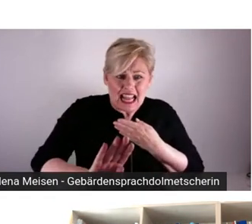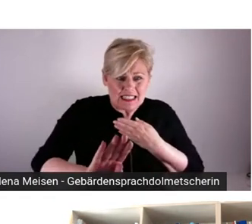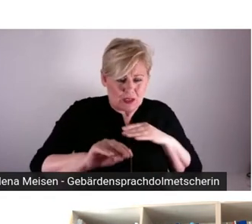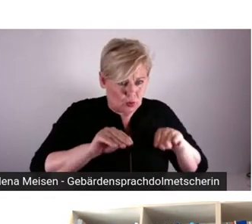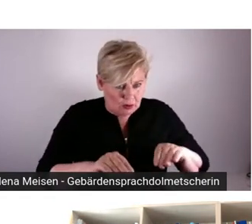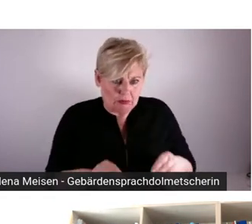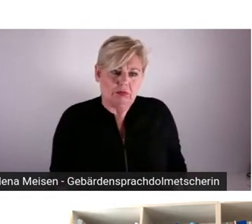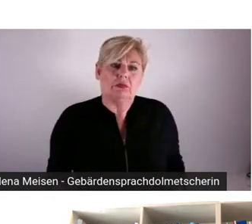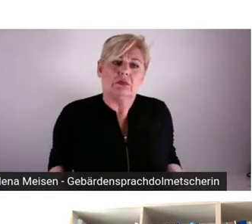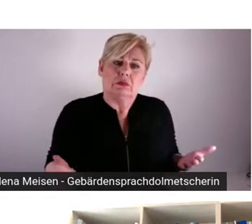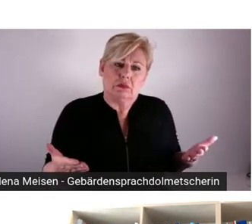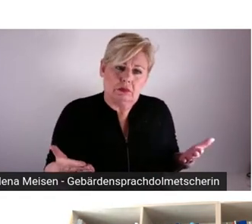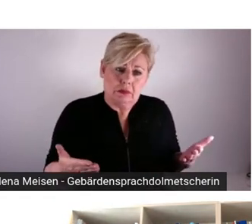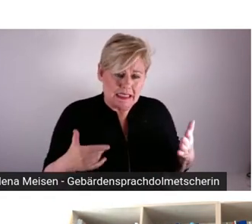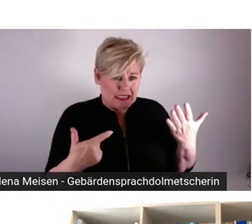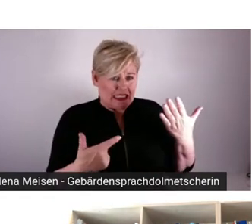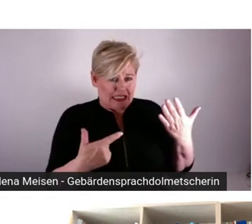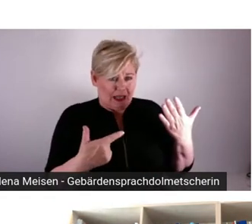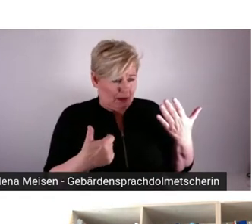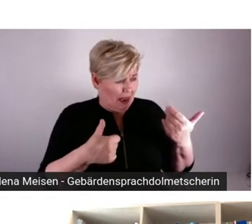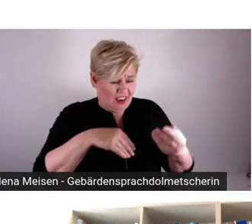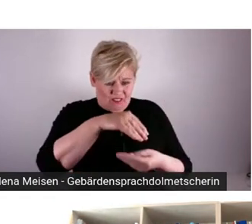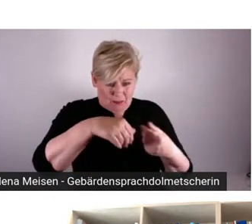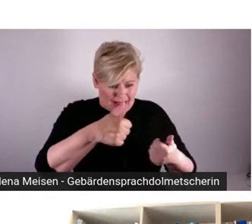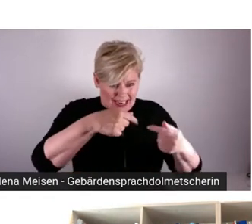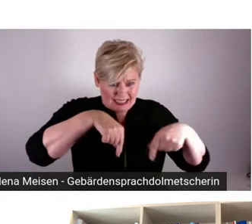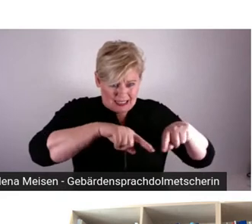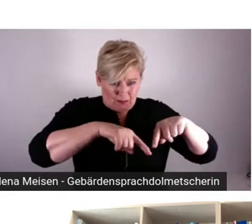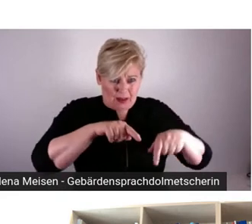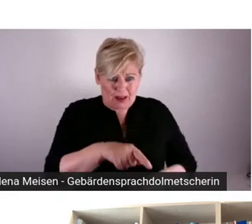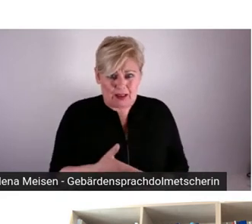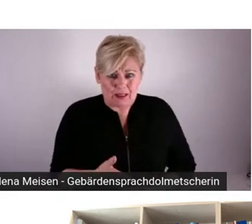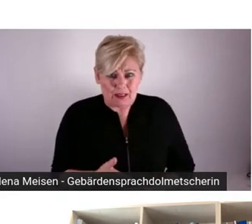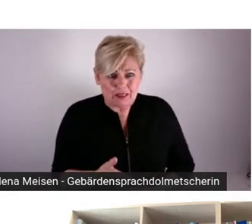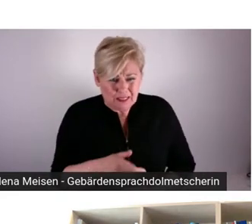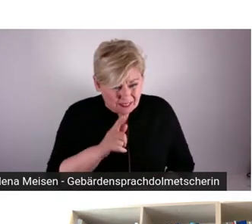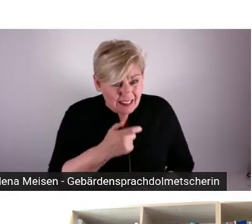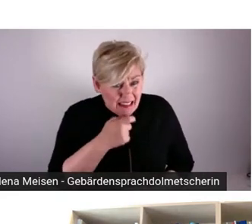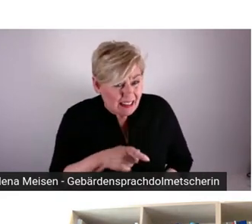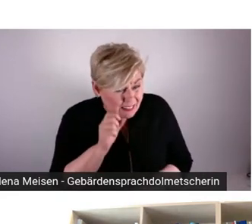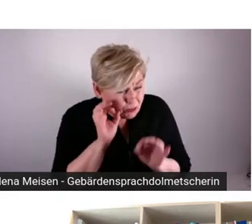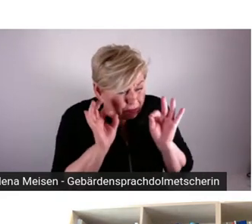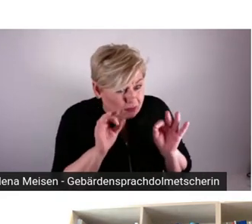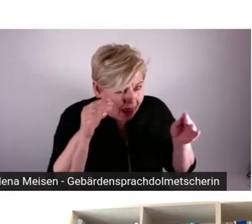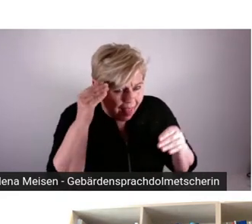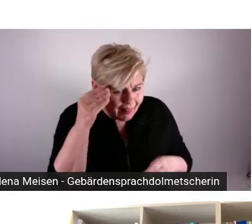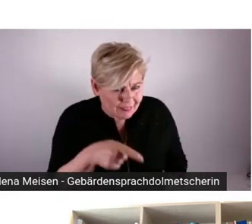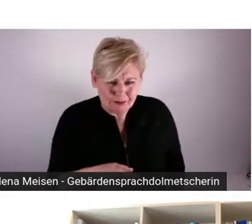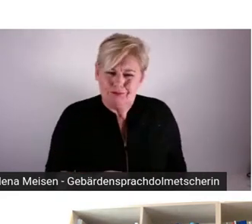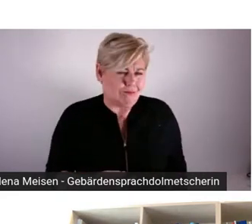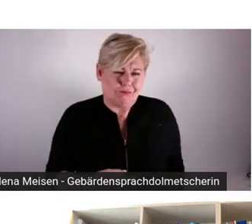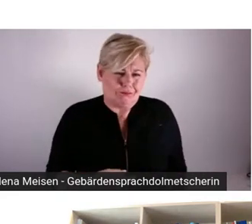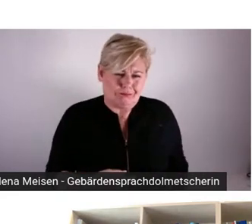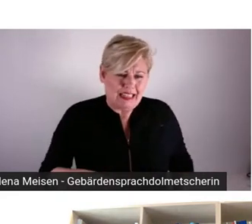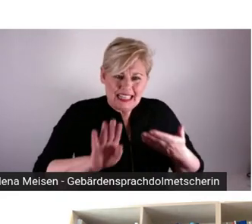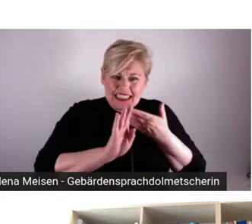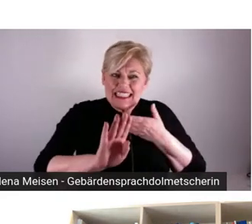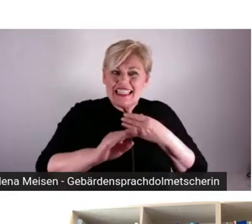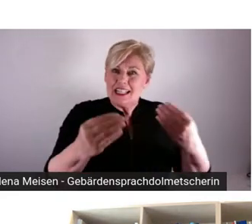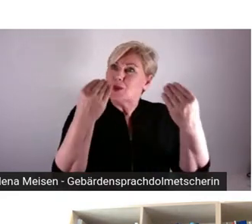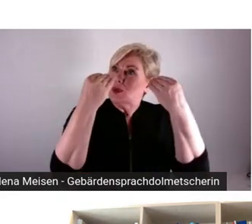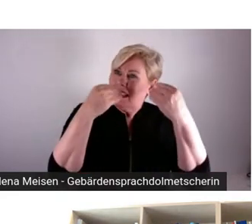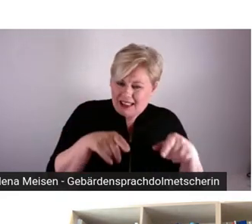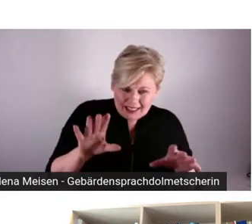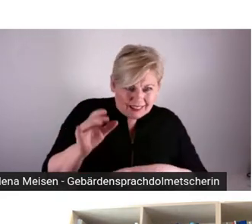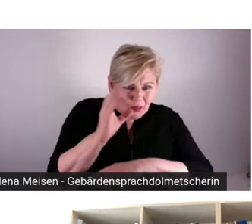dass man zu siebt eine Familie in einem Zimmer, dass man da wirklich ernsthaft lernen kann und dem Distanzunterricht folgen kann. Das